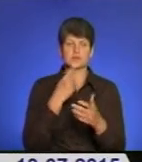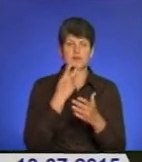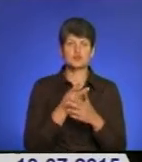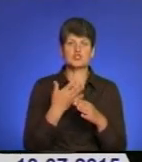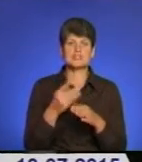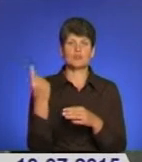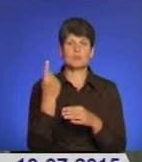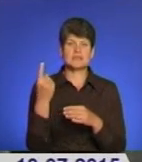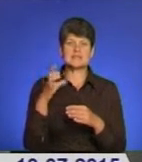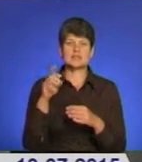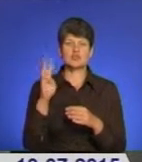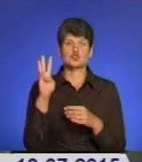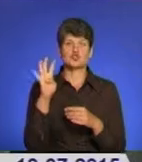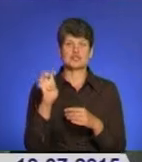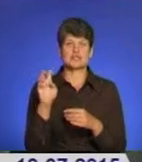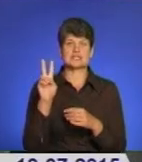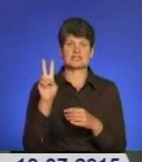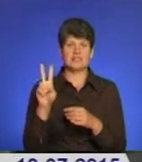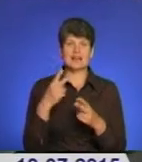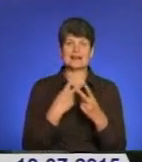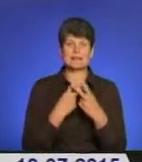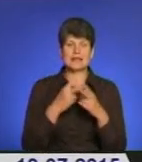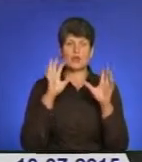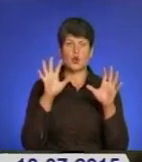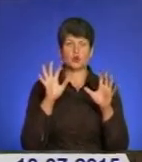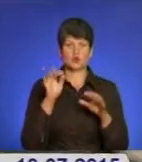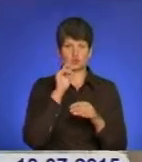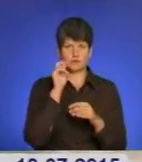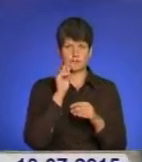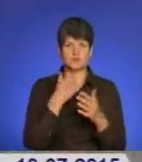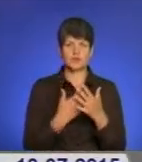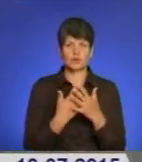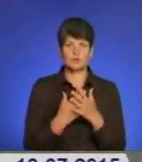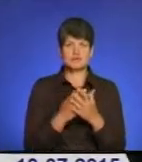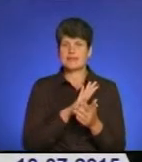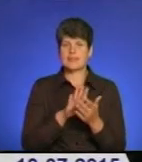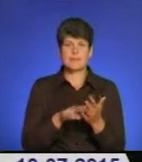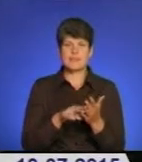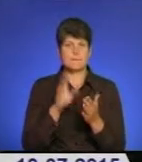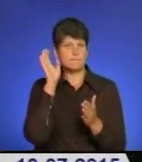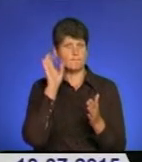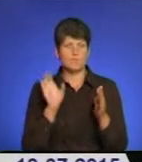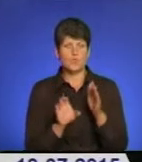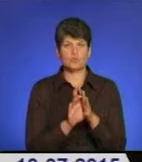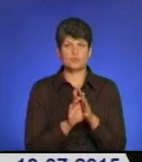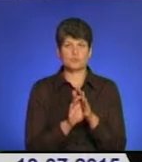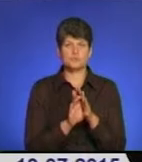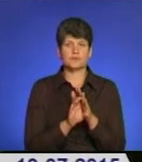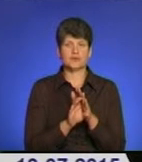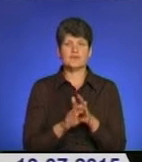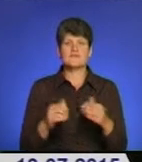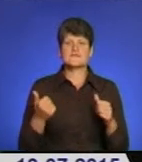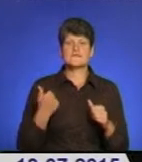першою статті 402 Кримінального кодексу України, тобто за непокору. В ході досудового слідства